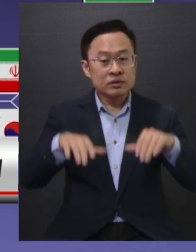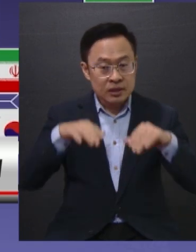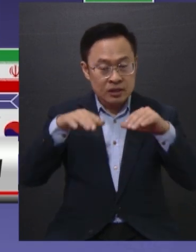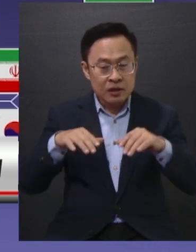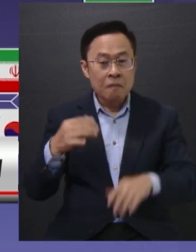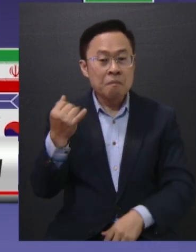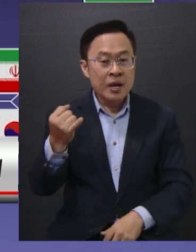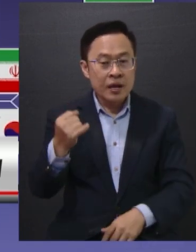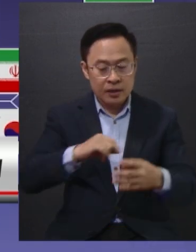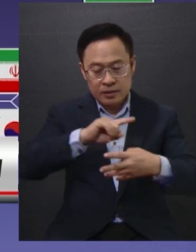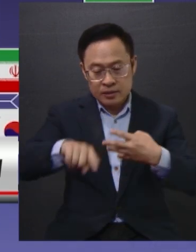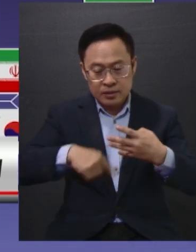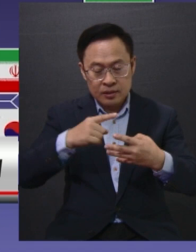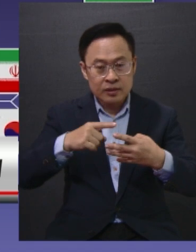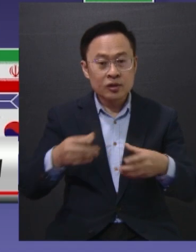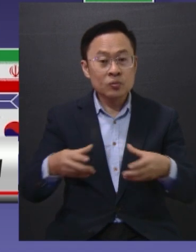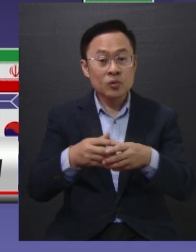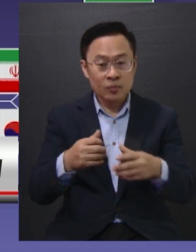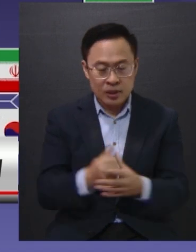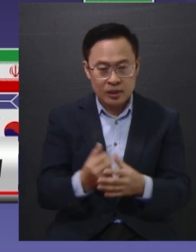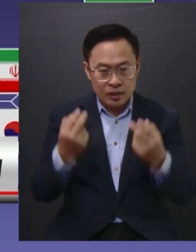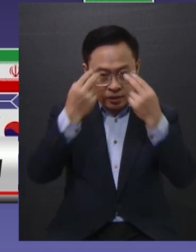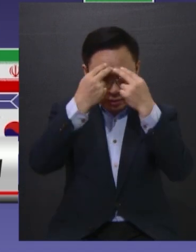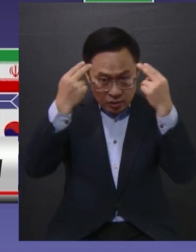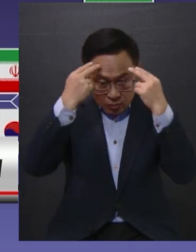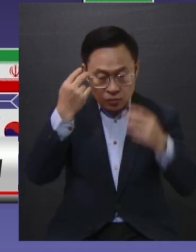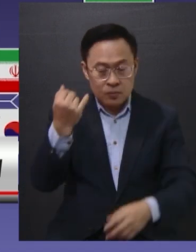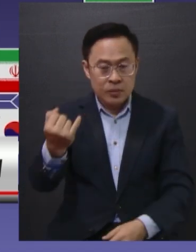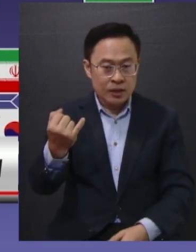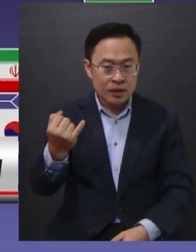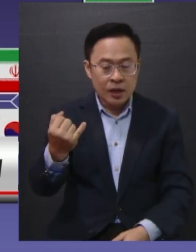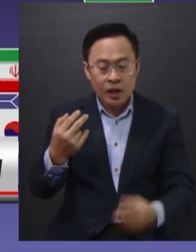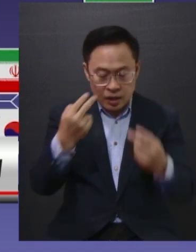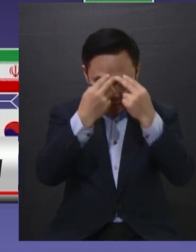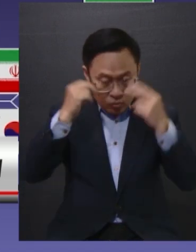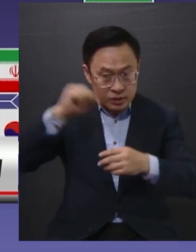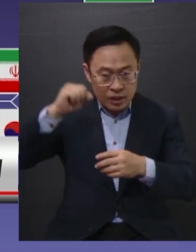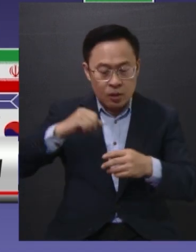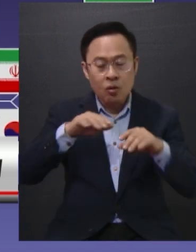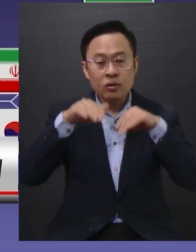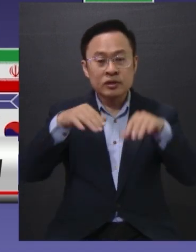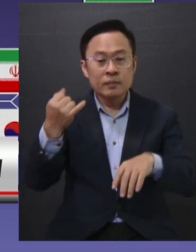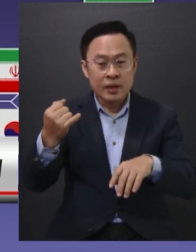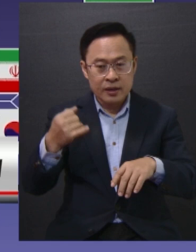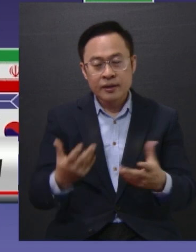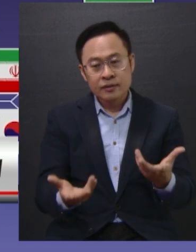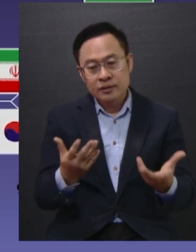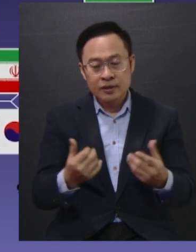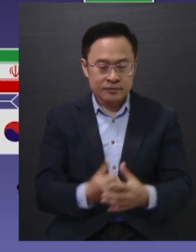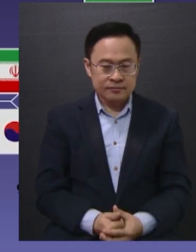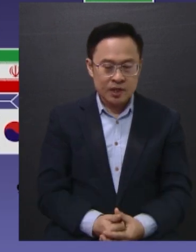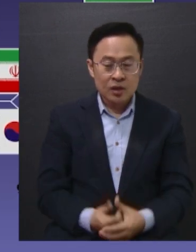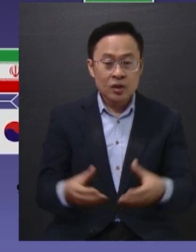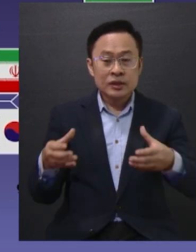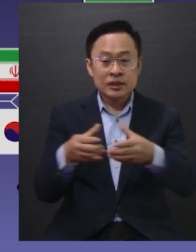8ทีมแล้วน่ะ ค่ะ แล้วที่สำคัญคือไม่มีจากอาเซียนเลยนะโอ้แน่นอนจริงฮะ ของเราเองเนี่ย